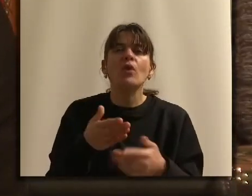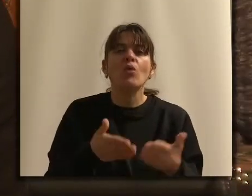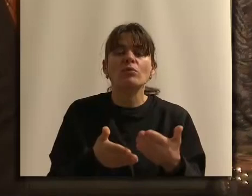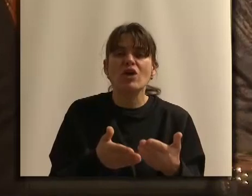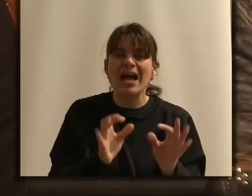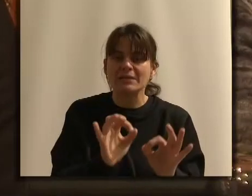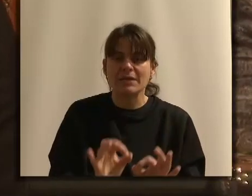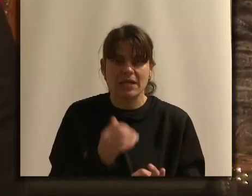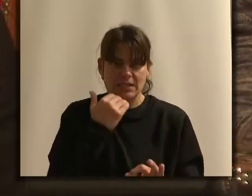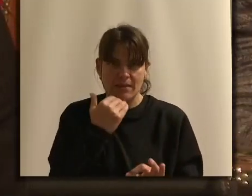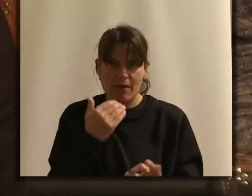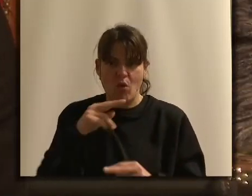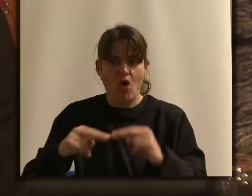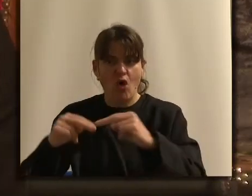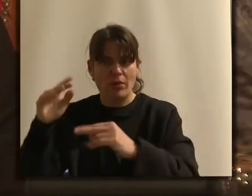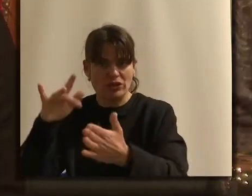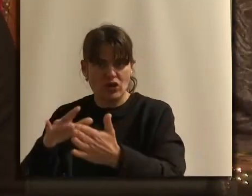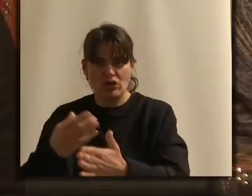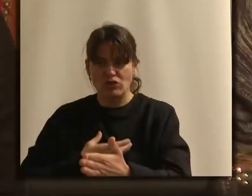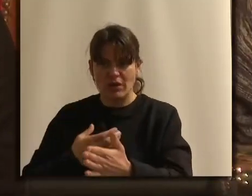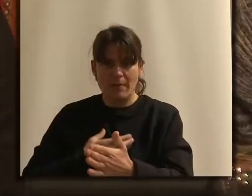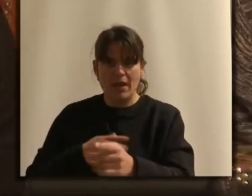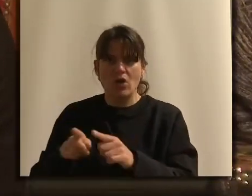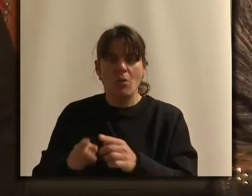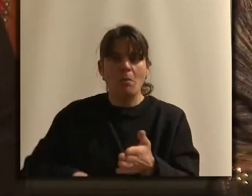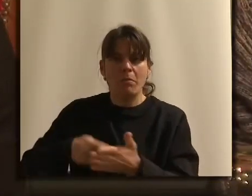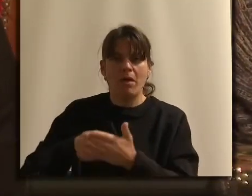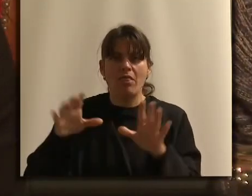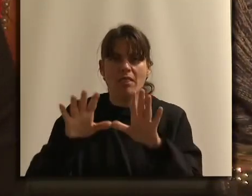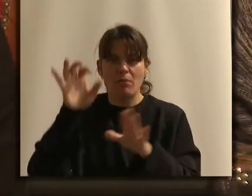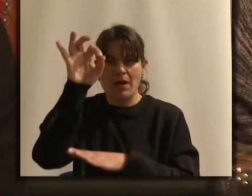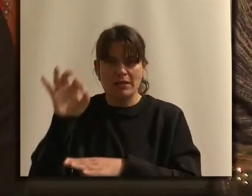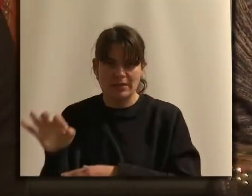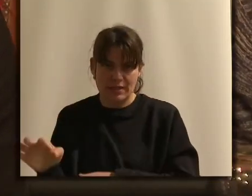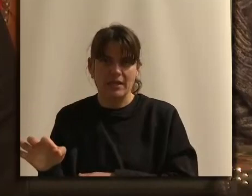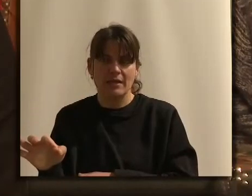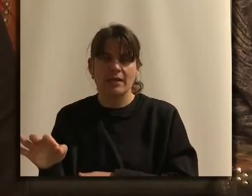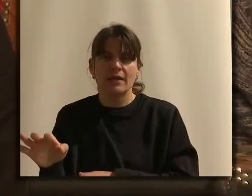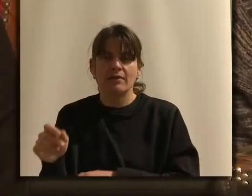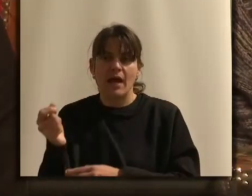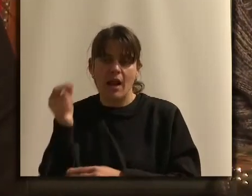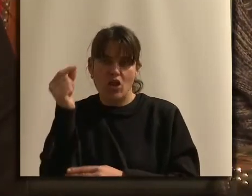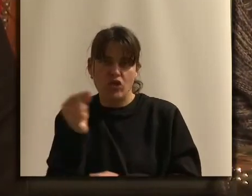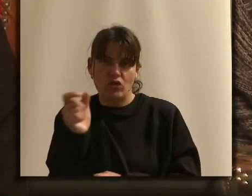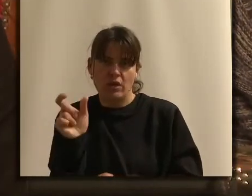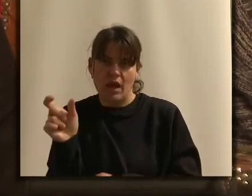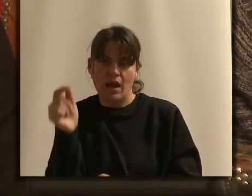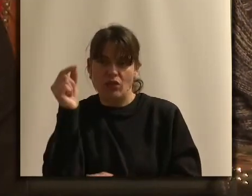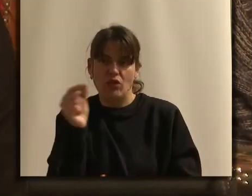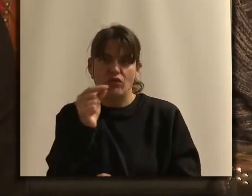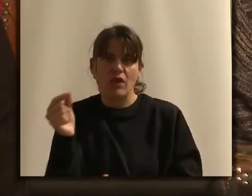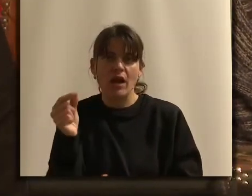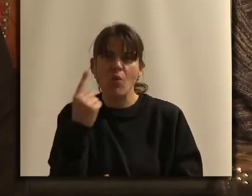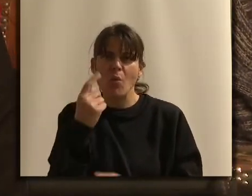obres de reurbanització l'Ajuntament fa un copagament del 10% de l'import de les obres. En aquest cas, la quantitat total de les obres